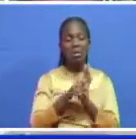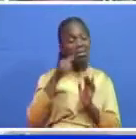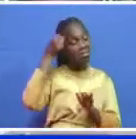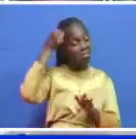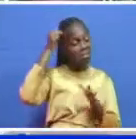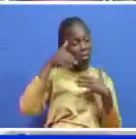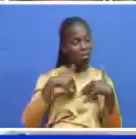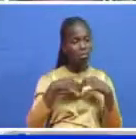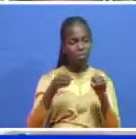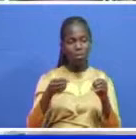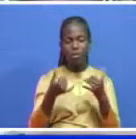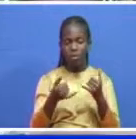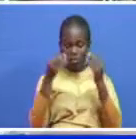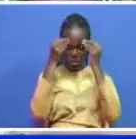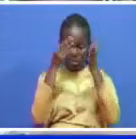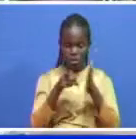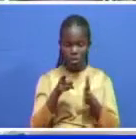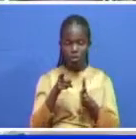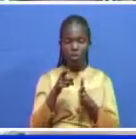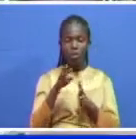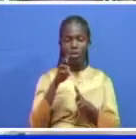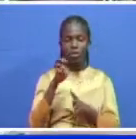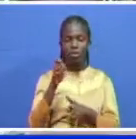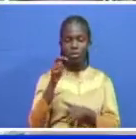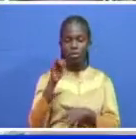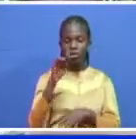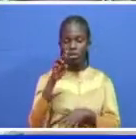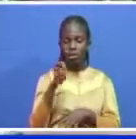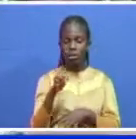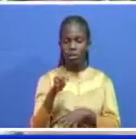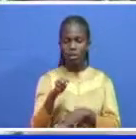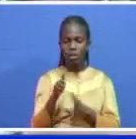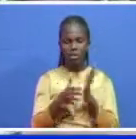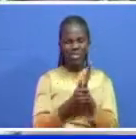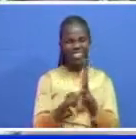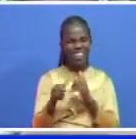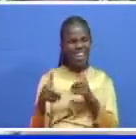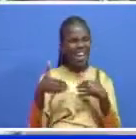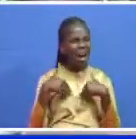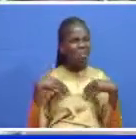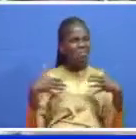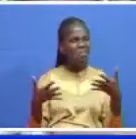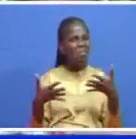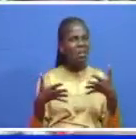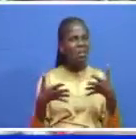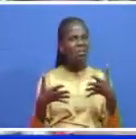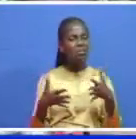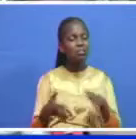Yumu alimuka unu retire ye. Wewe skill ya ikono. Eka ukama mwanda.